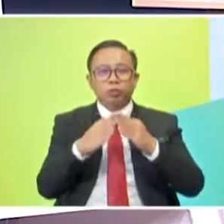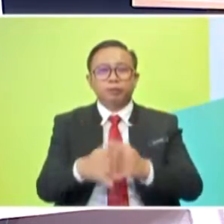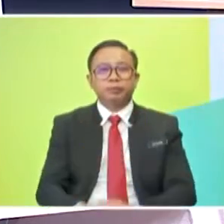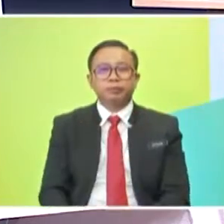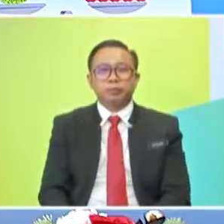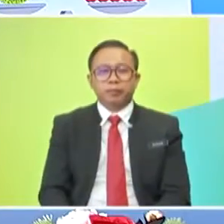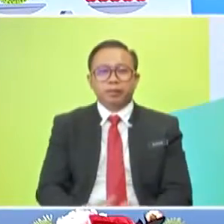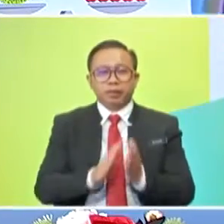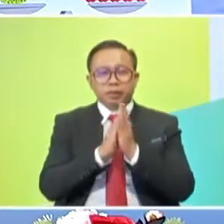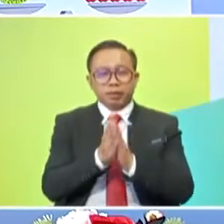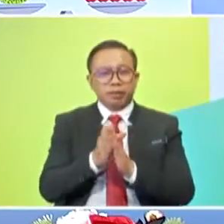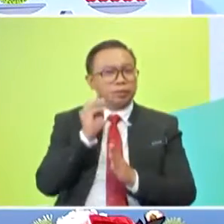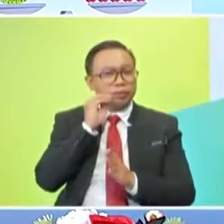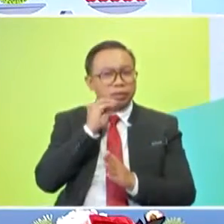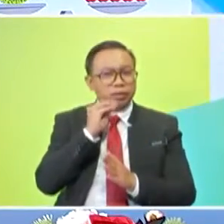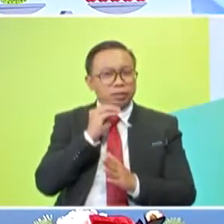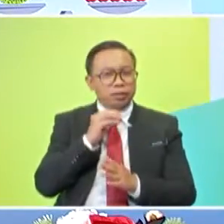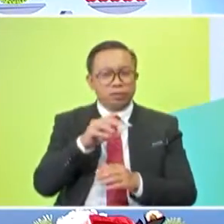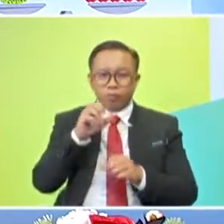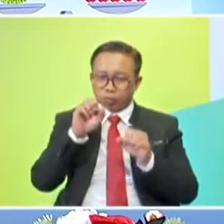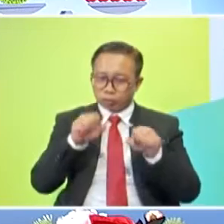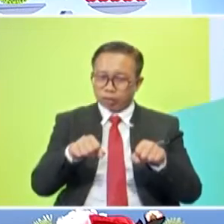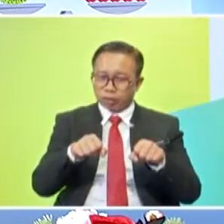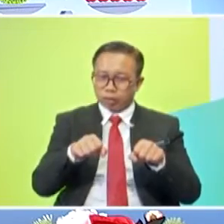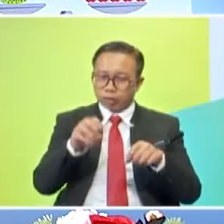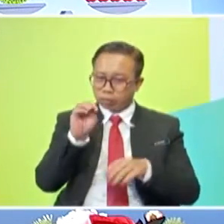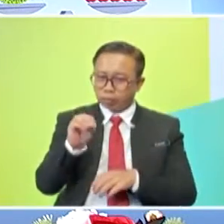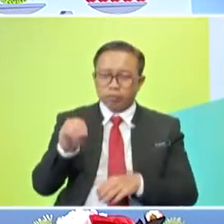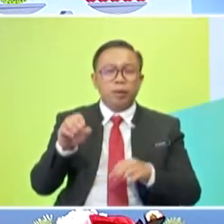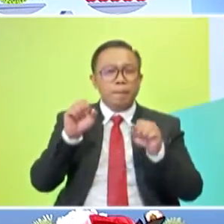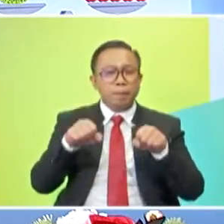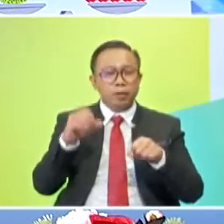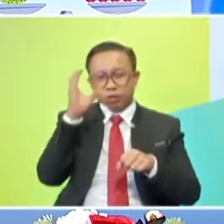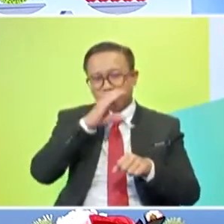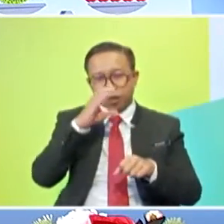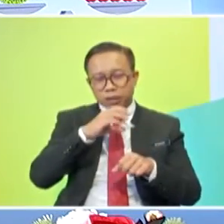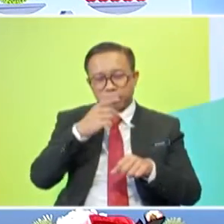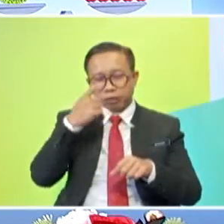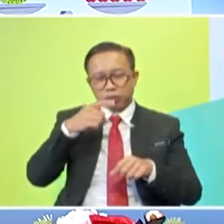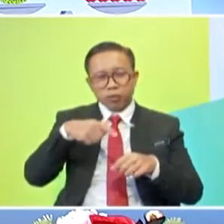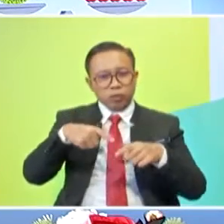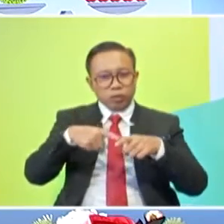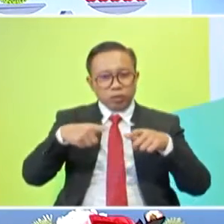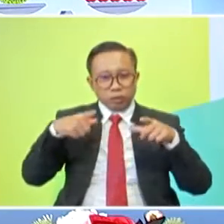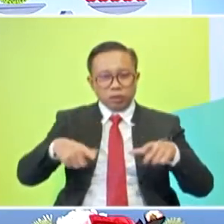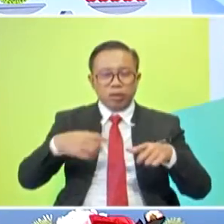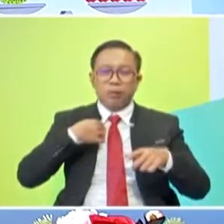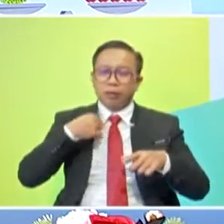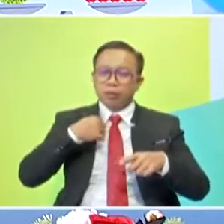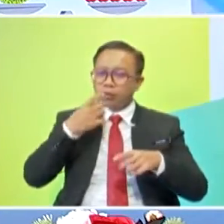Jadi sekarang mesti nak cari baju sebabnya buat juga bank-bank